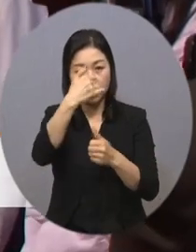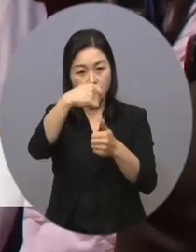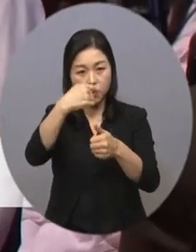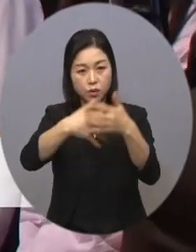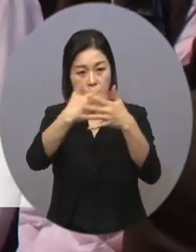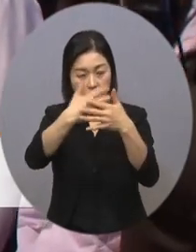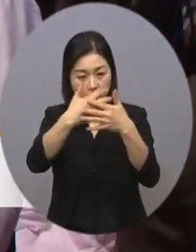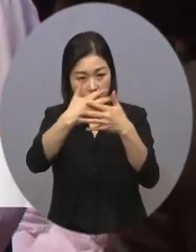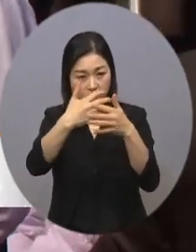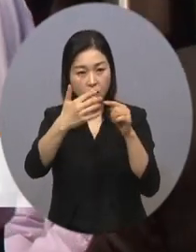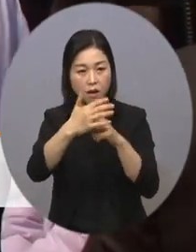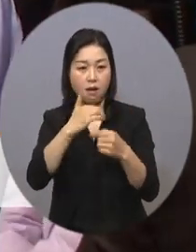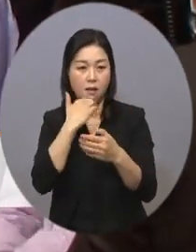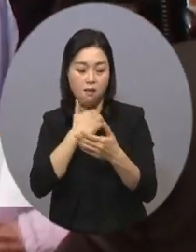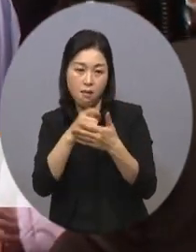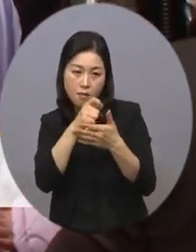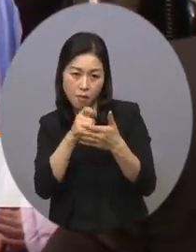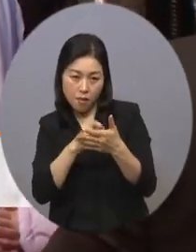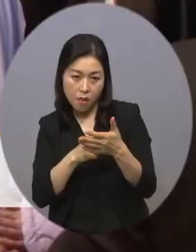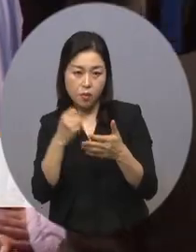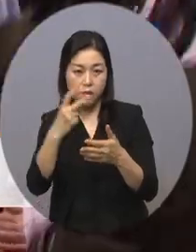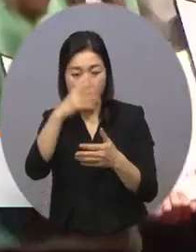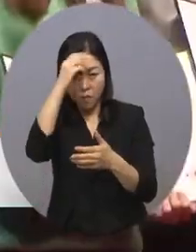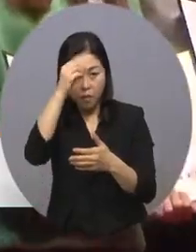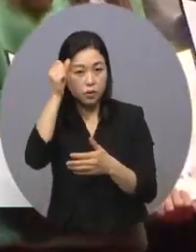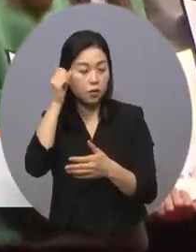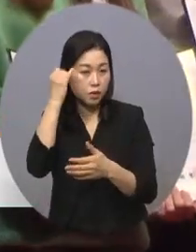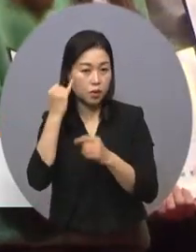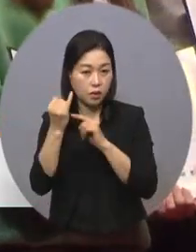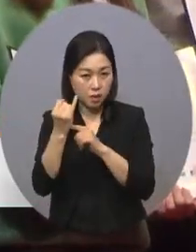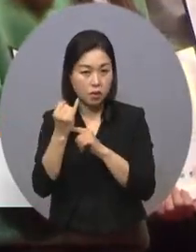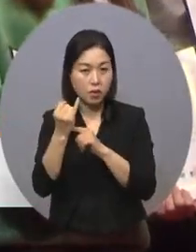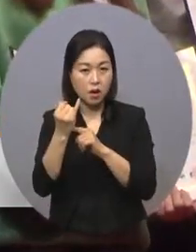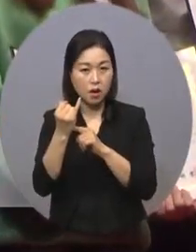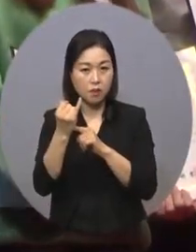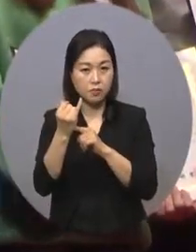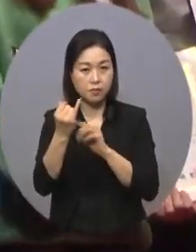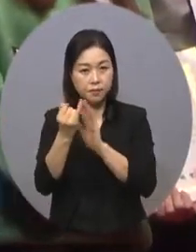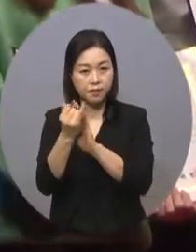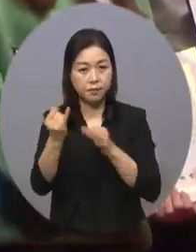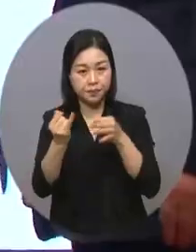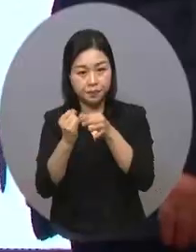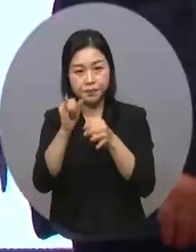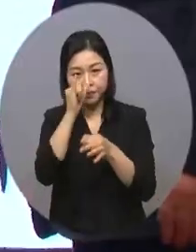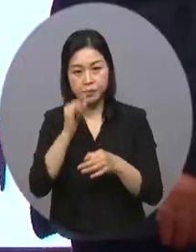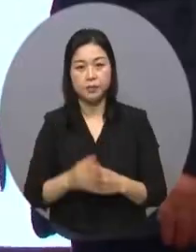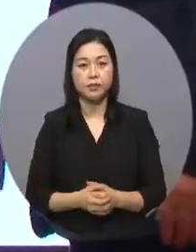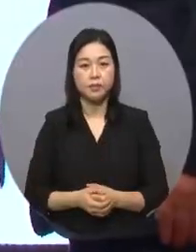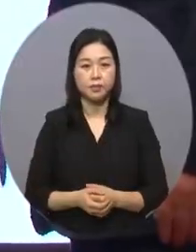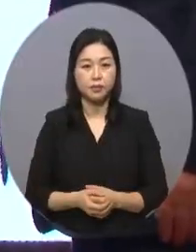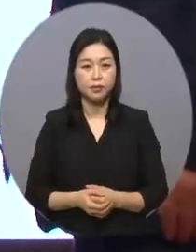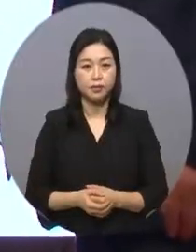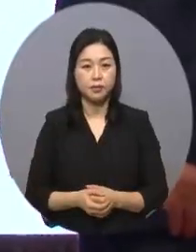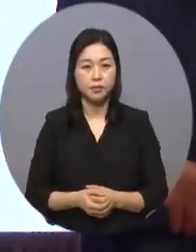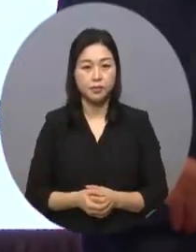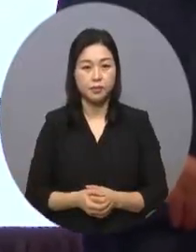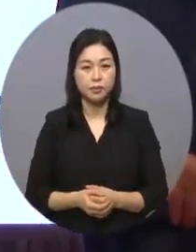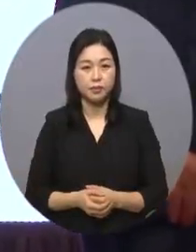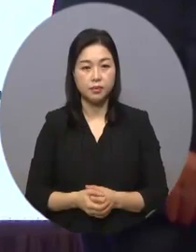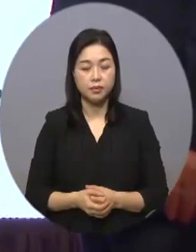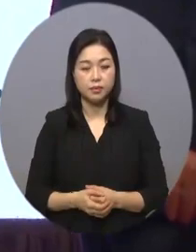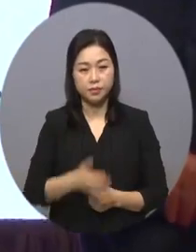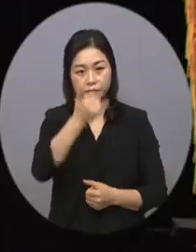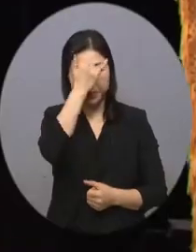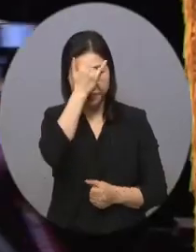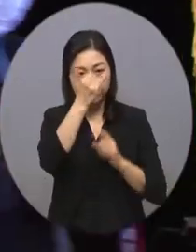소감문 대회 시상식, 충유의 실천 모범 청소년 장학금 수여식도 진행하였습니다. 올해 충유의 대상에는